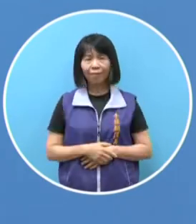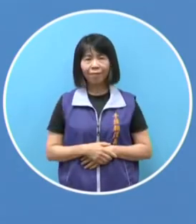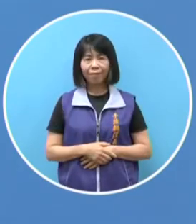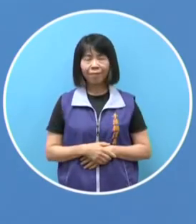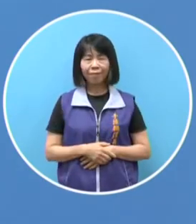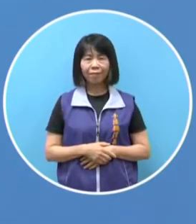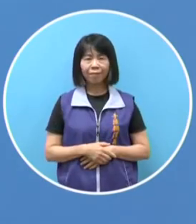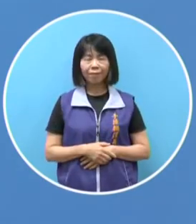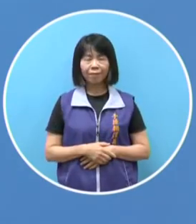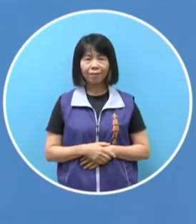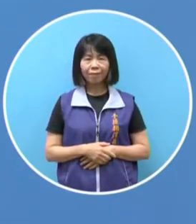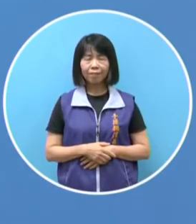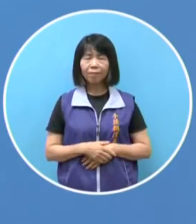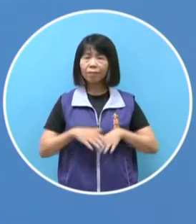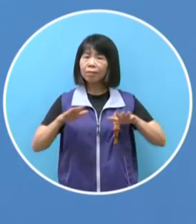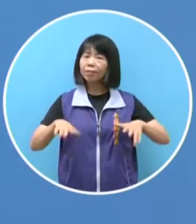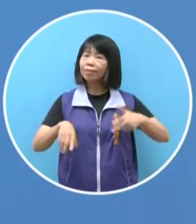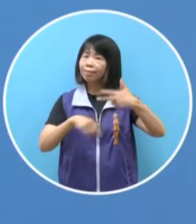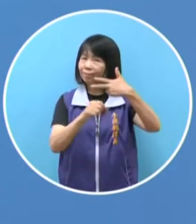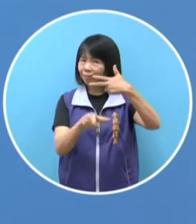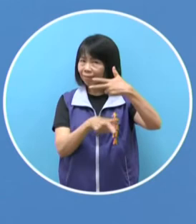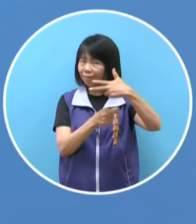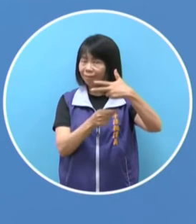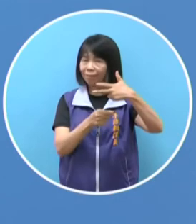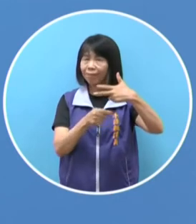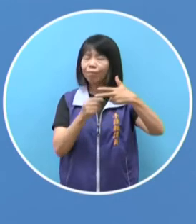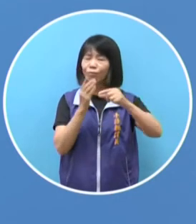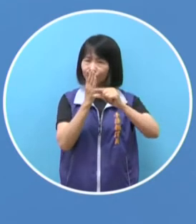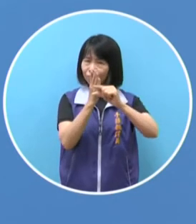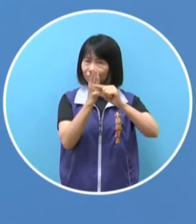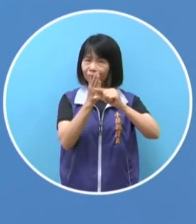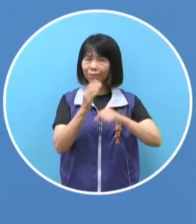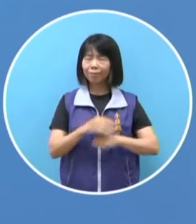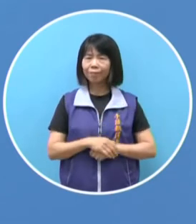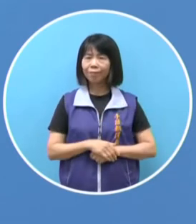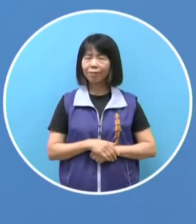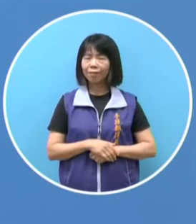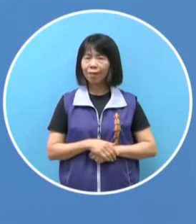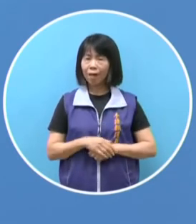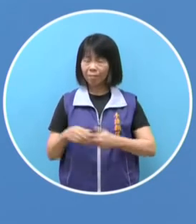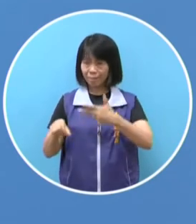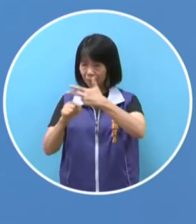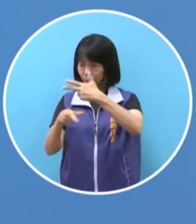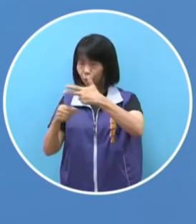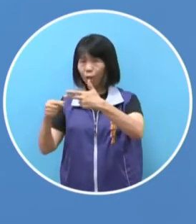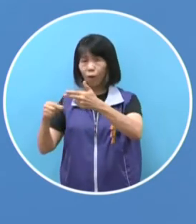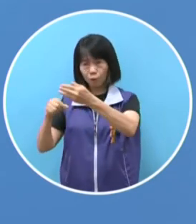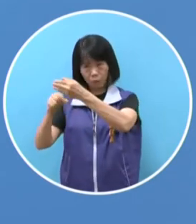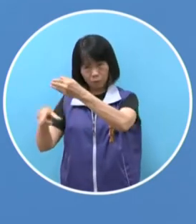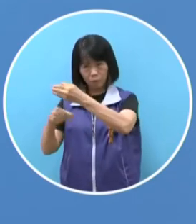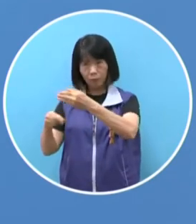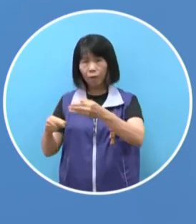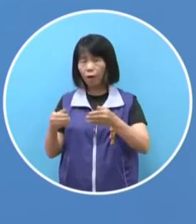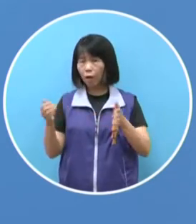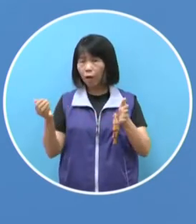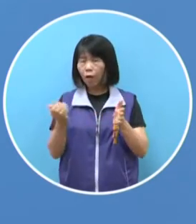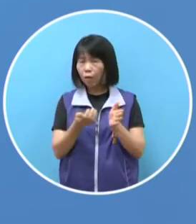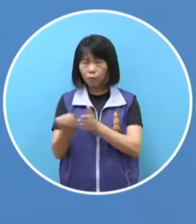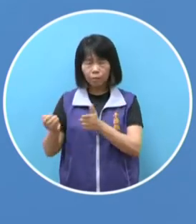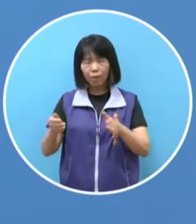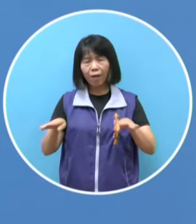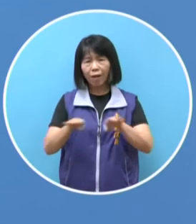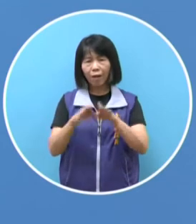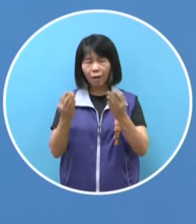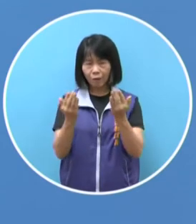种。现在7月中了7月中，马上就8月，9月就要开学了那因此呢，为让我